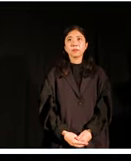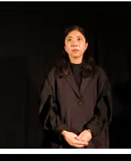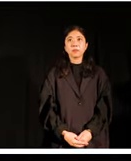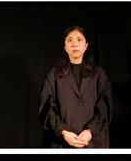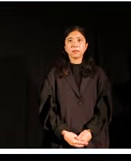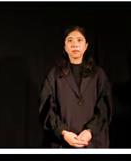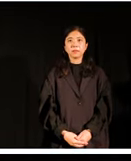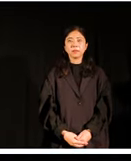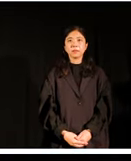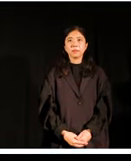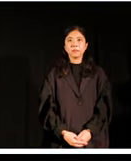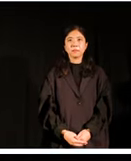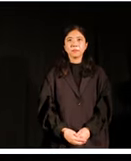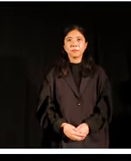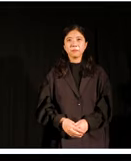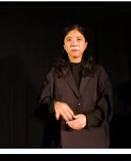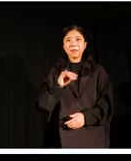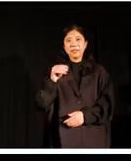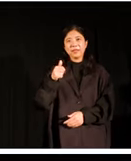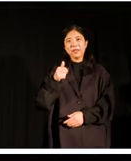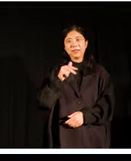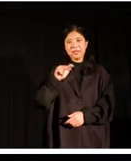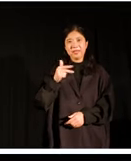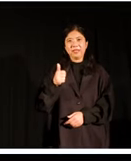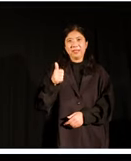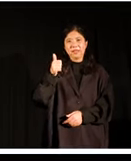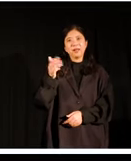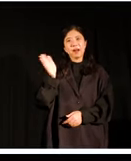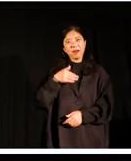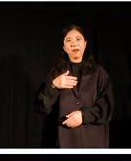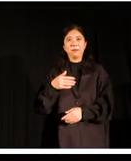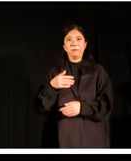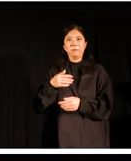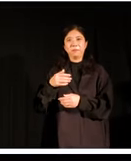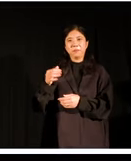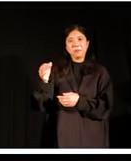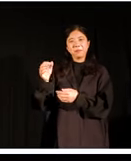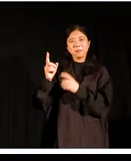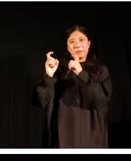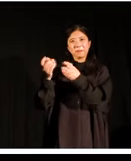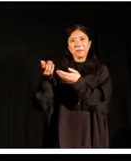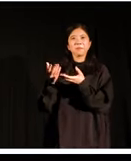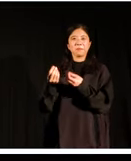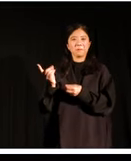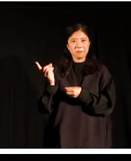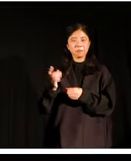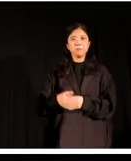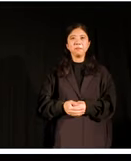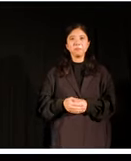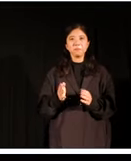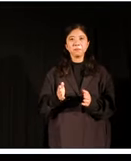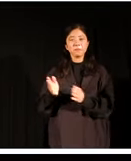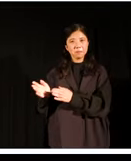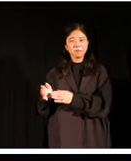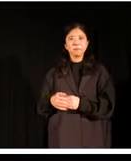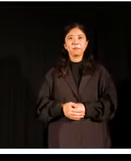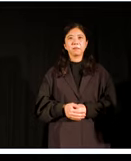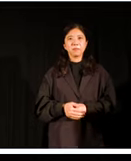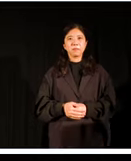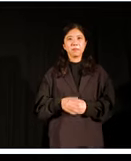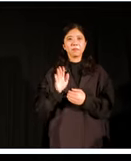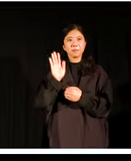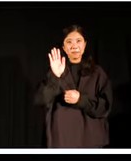ますたまきデからのメッセージでございましたありがとうございますそれでは早速ではございますがえこれ